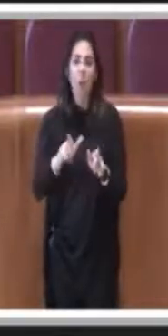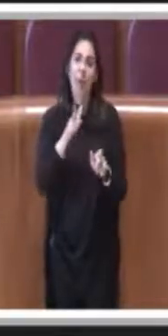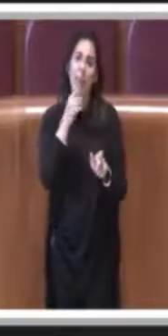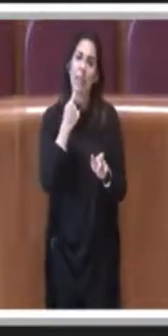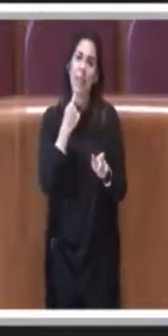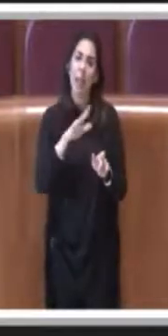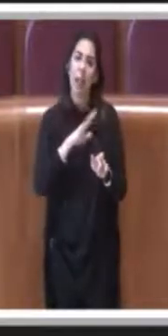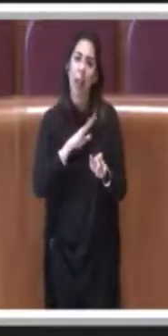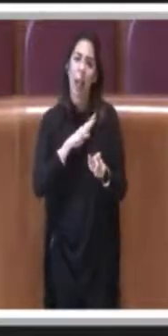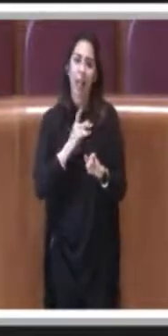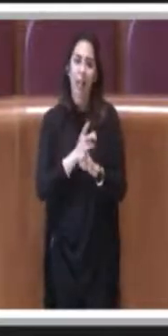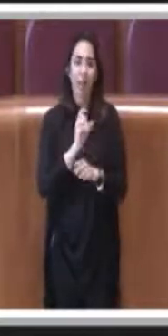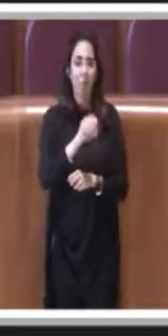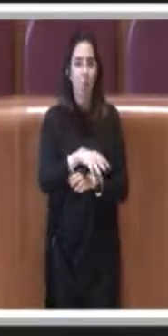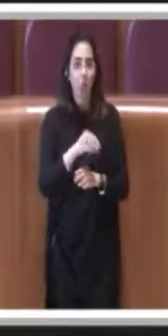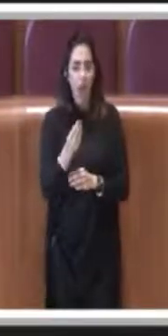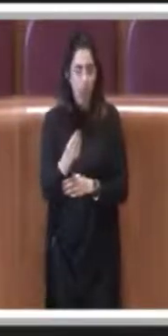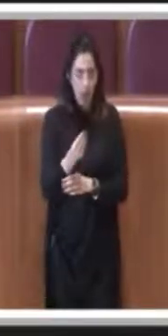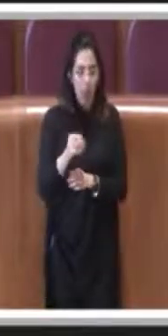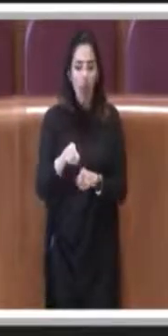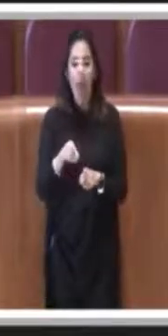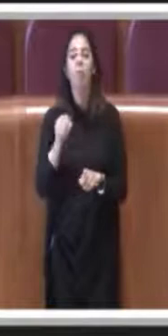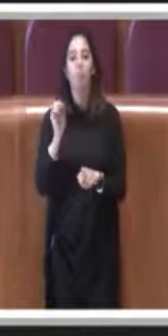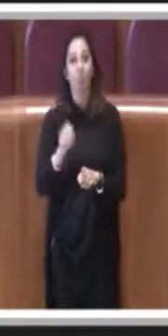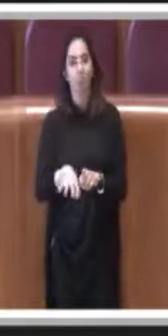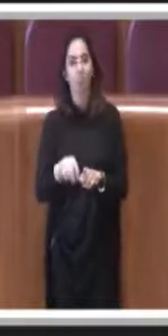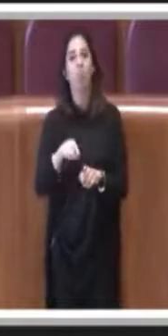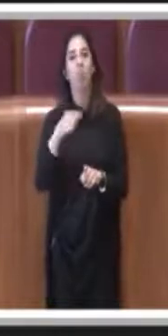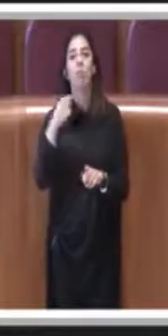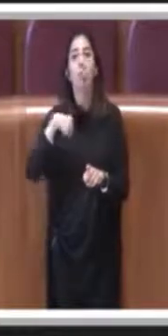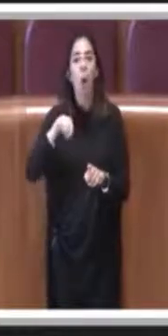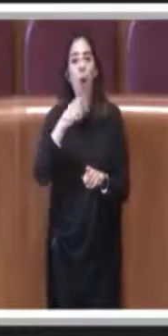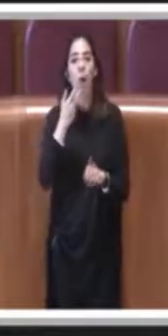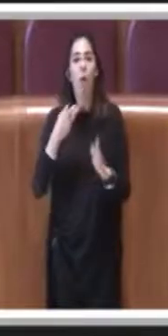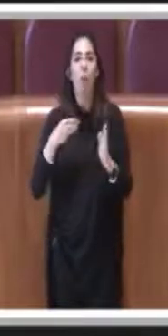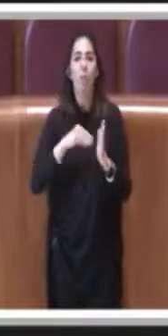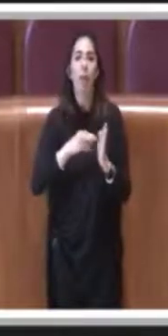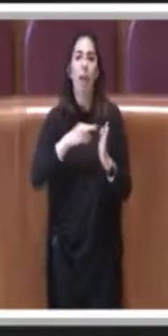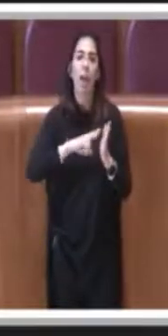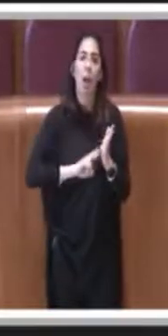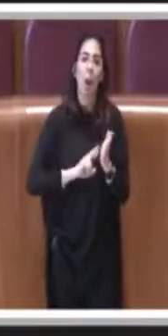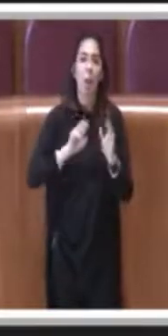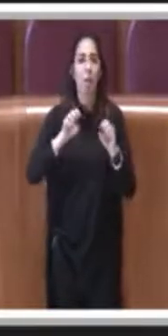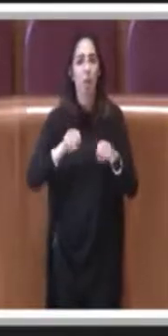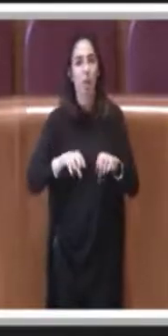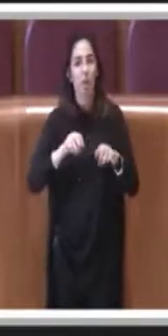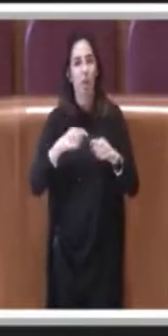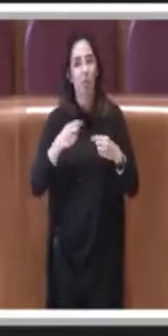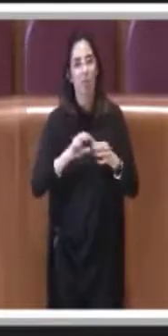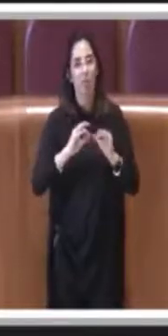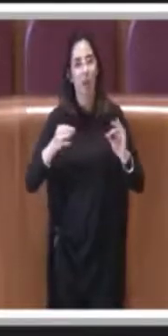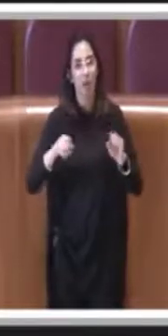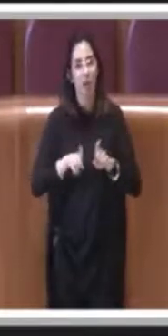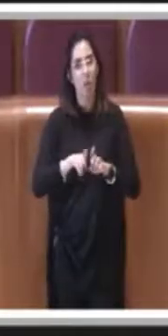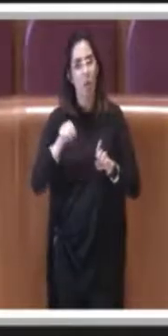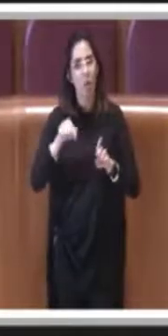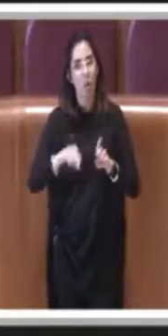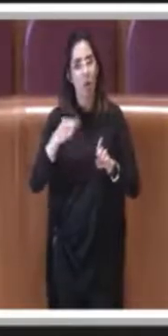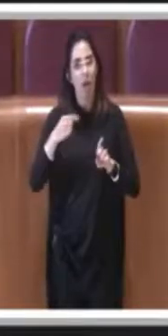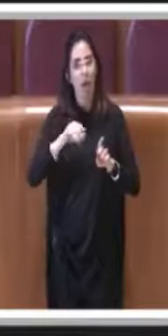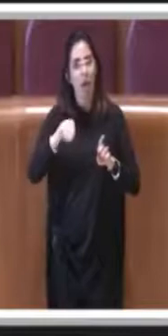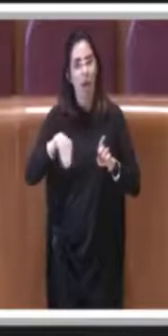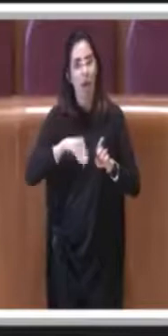con questo emendamento, lo inseriamo nel regolamento rifiuti e da questo momento in poi i negozianti